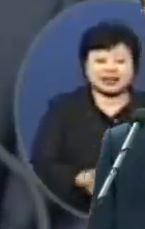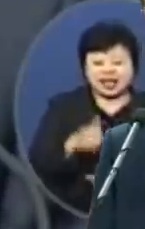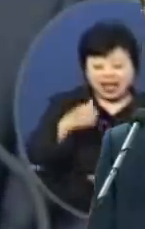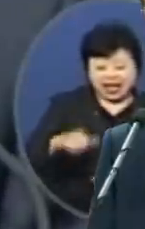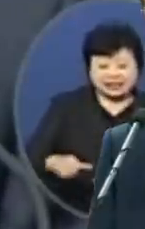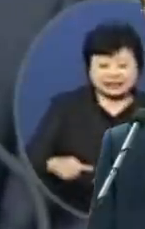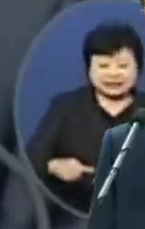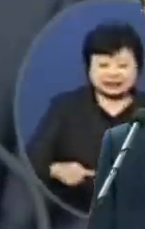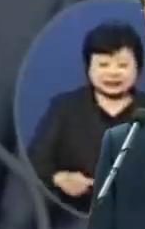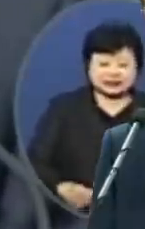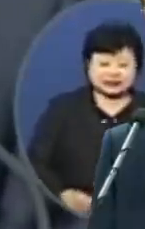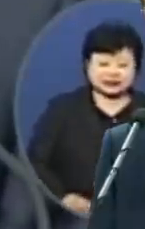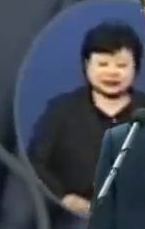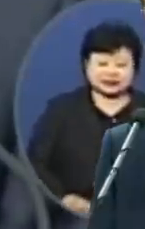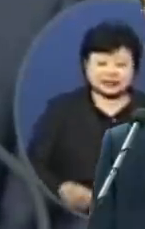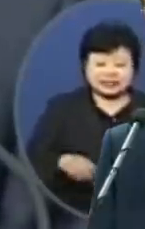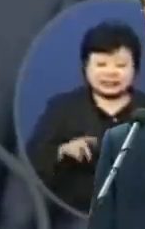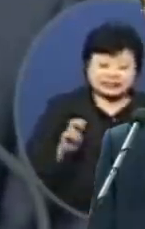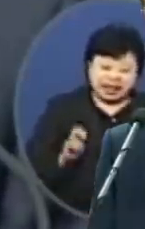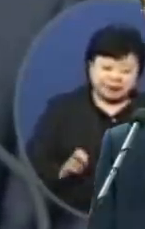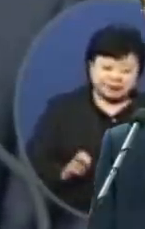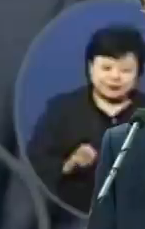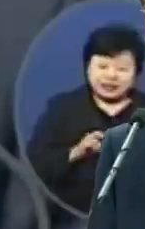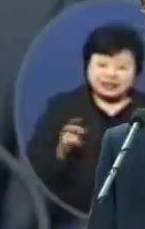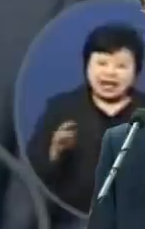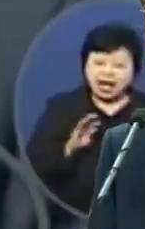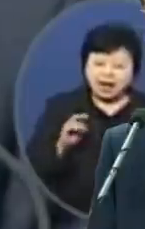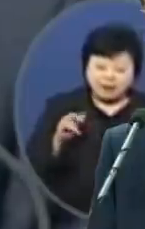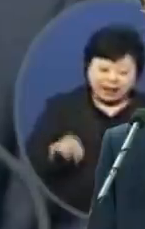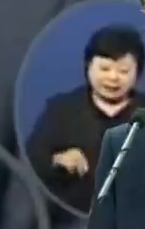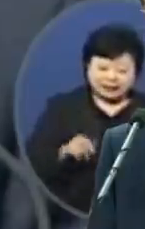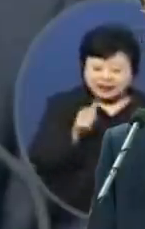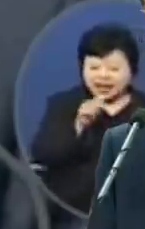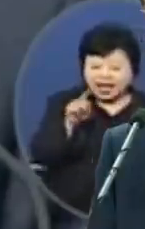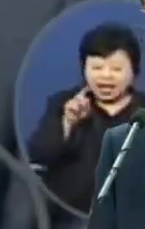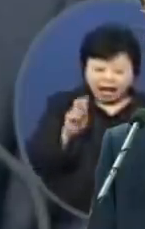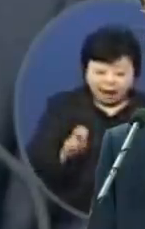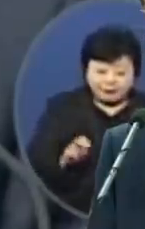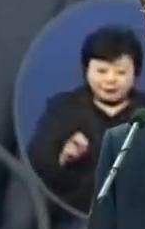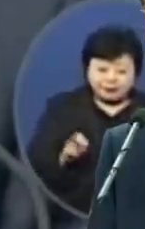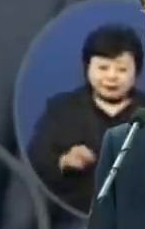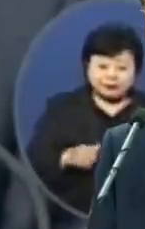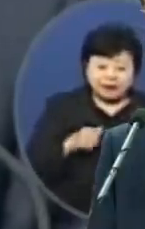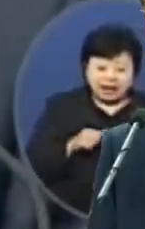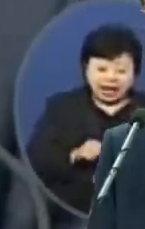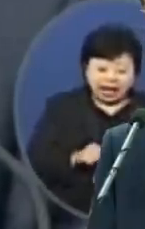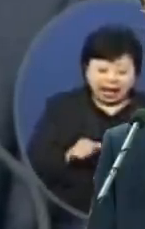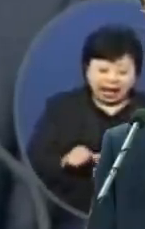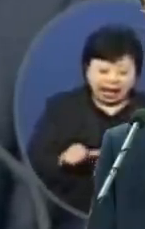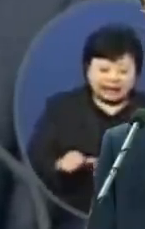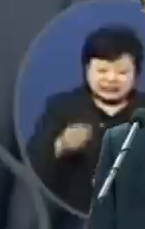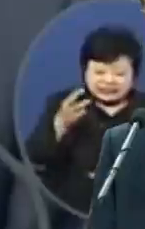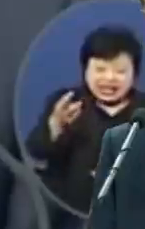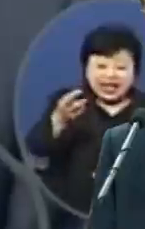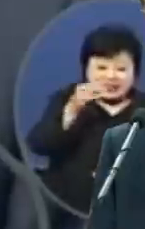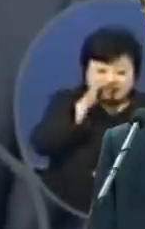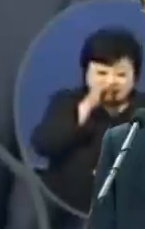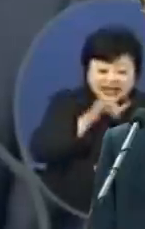아들들이 셈, 야벳, 함 세 아들이 있었습니다. 그런데